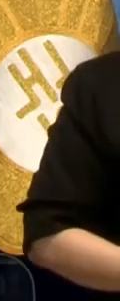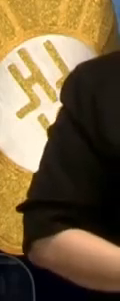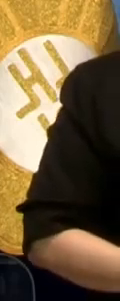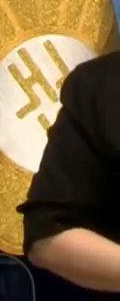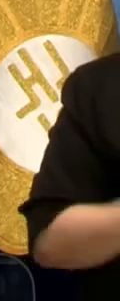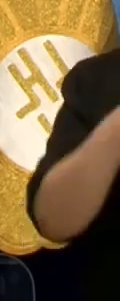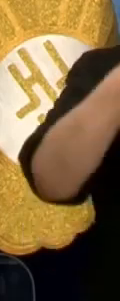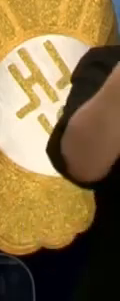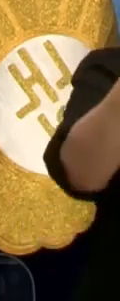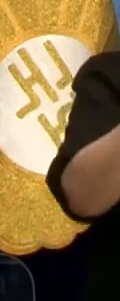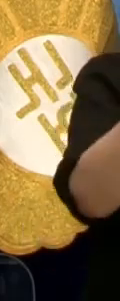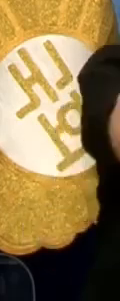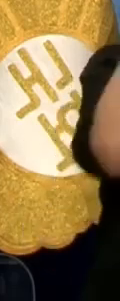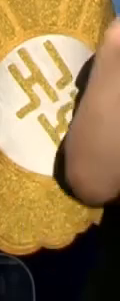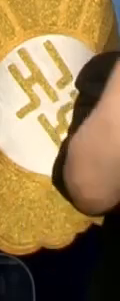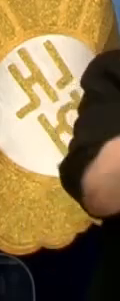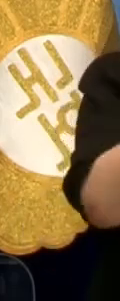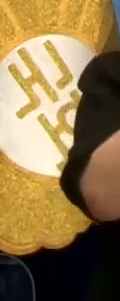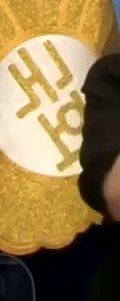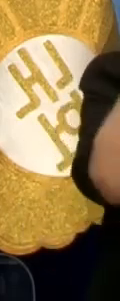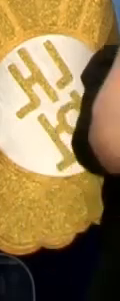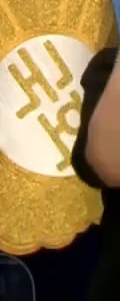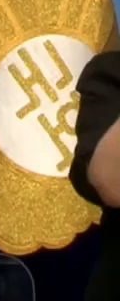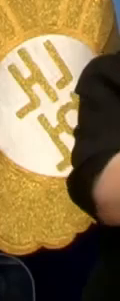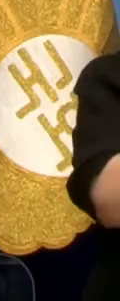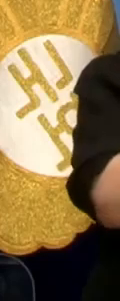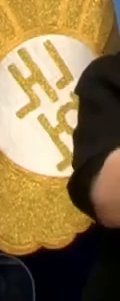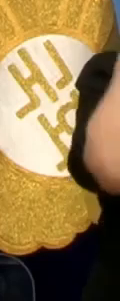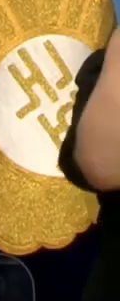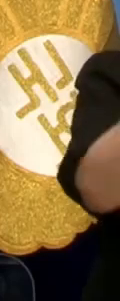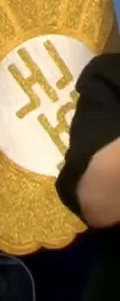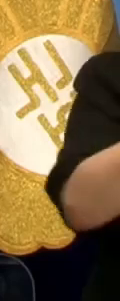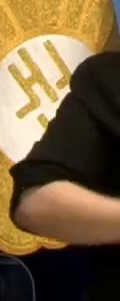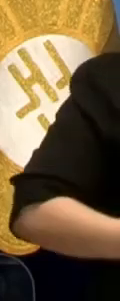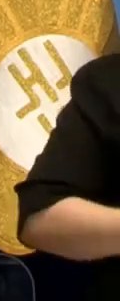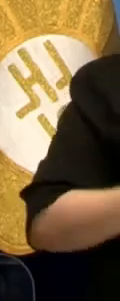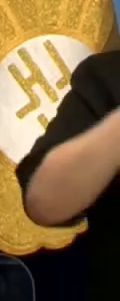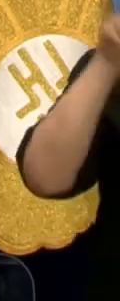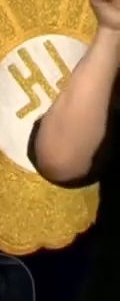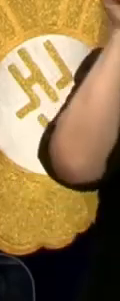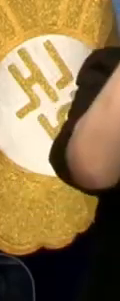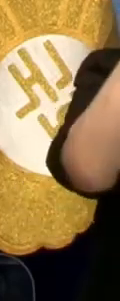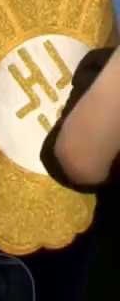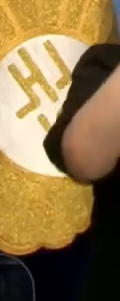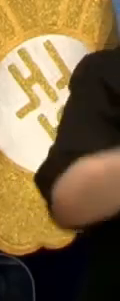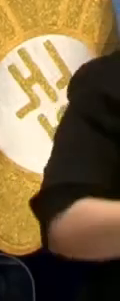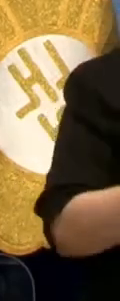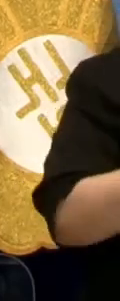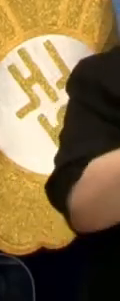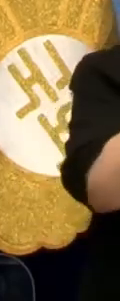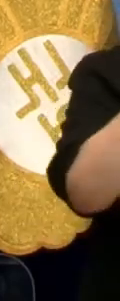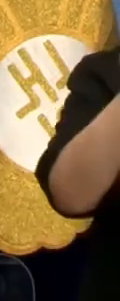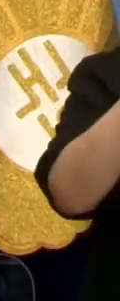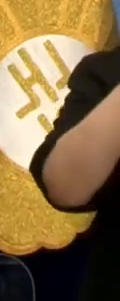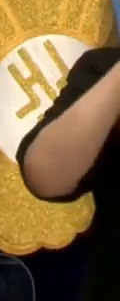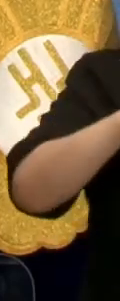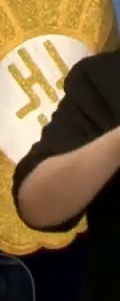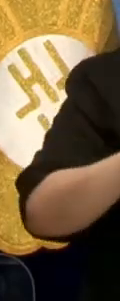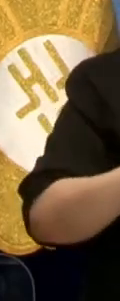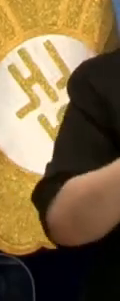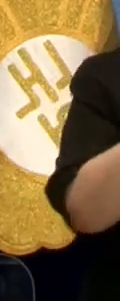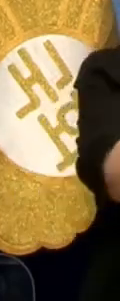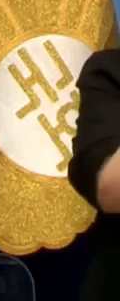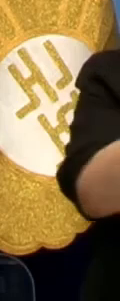다만 차기 정부에서도 국민적 합의를 통해서 제가 공약한 기본소득에게 1.5배 국민 1인당 150만